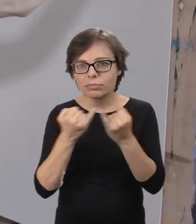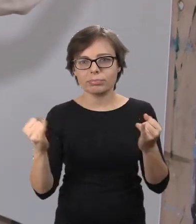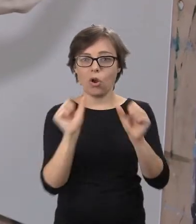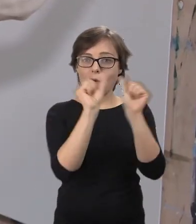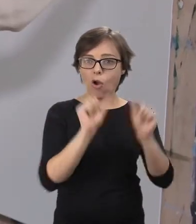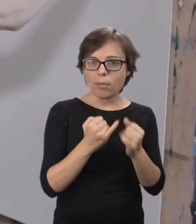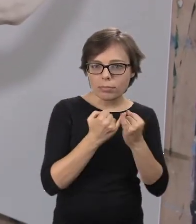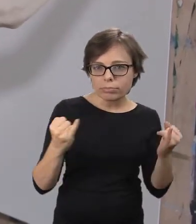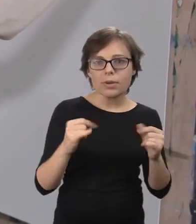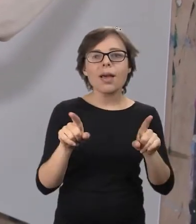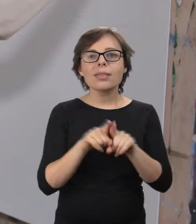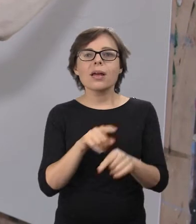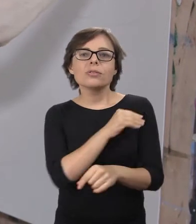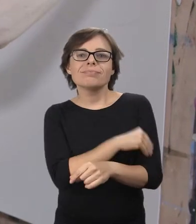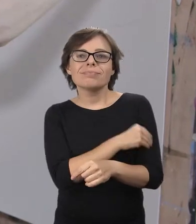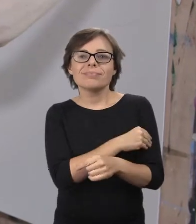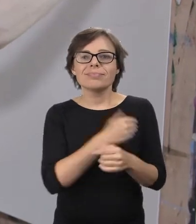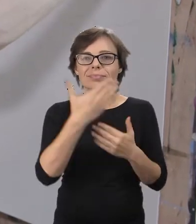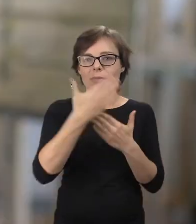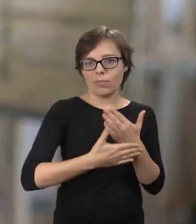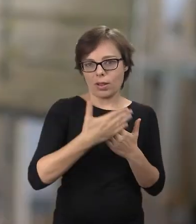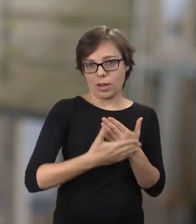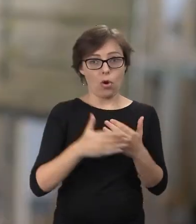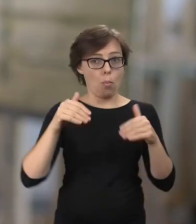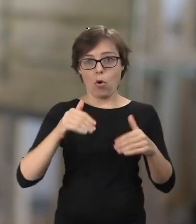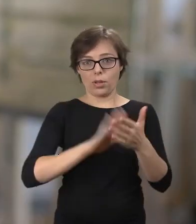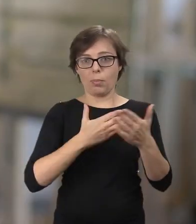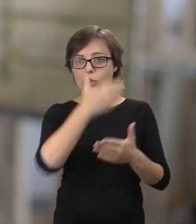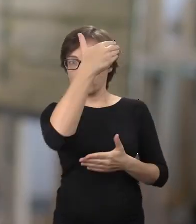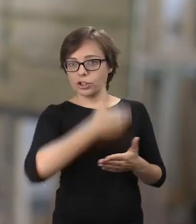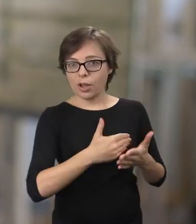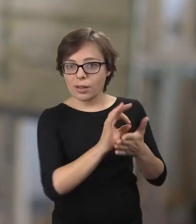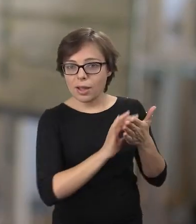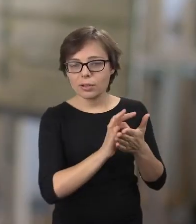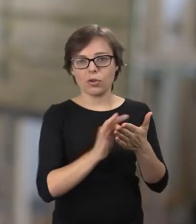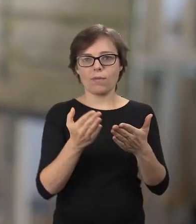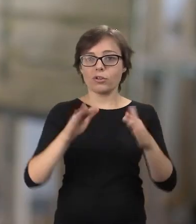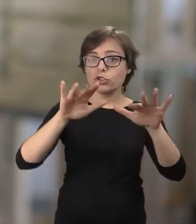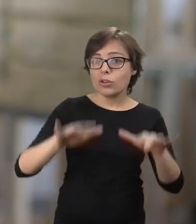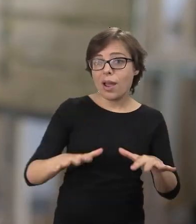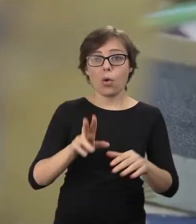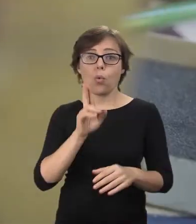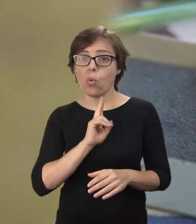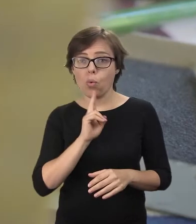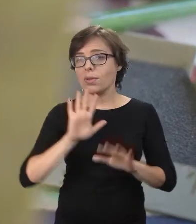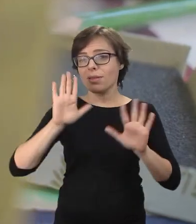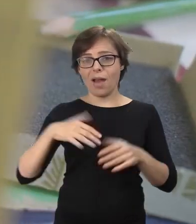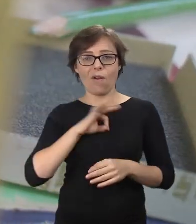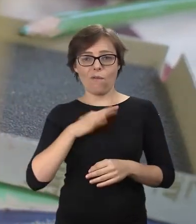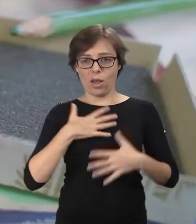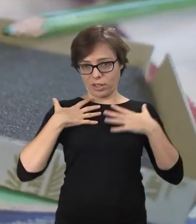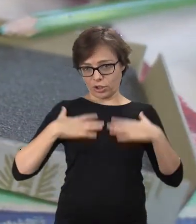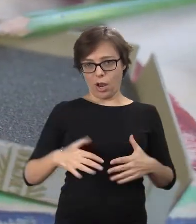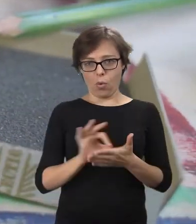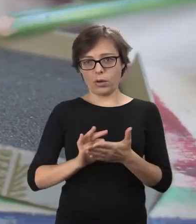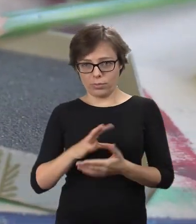narzędziami, formą, jak i podłożem. Podłożem może być ściana, śnieg, lód, a nawet